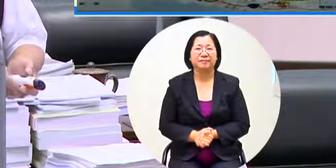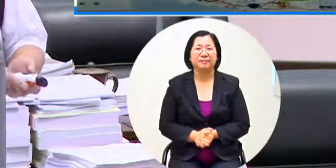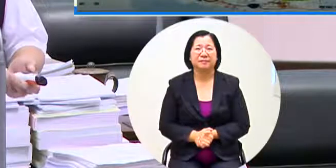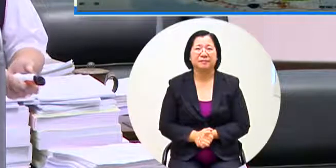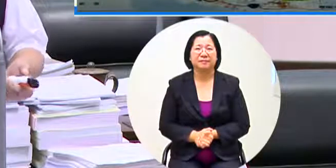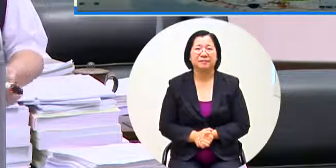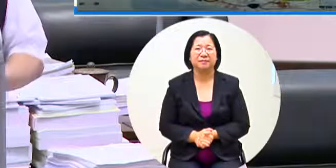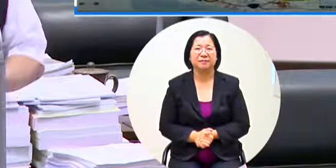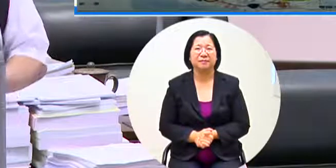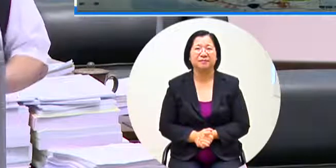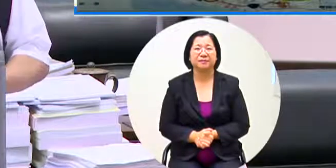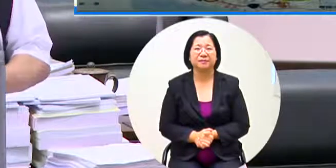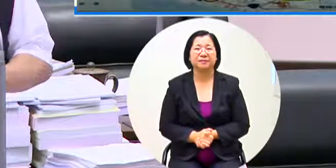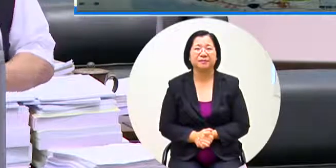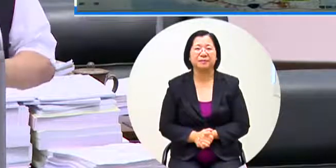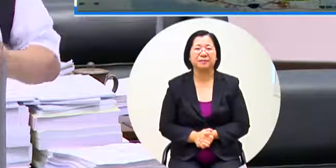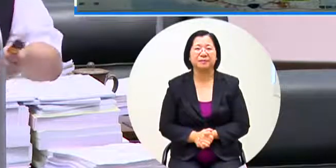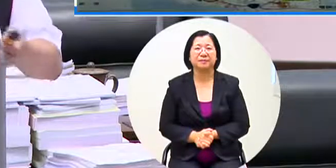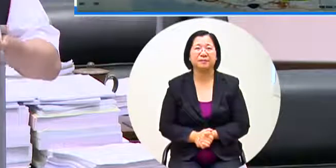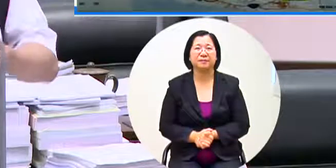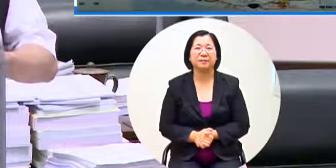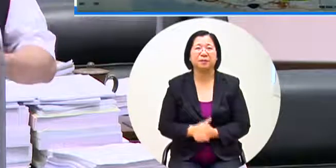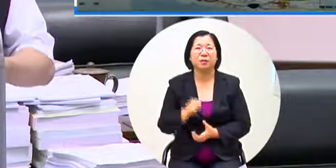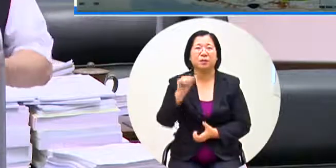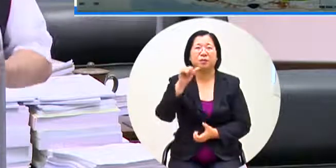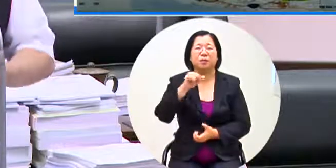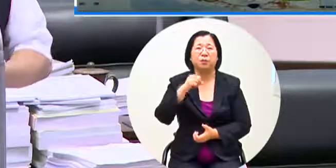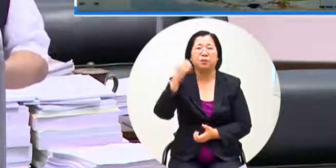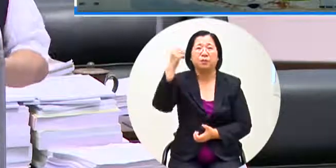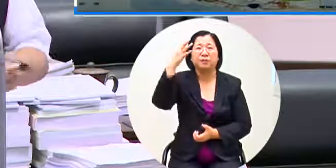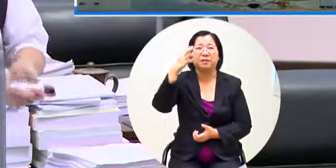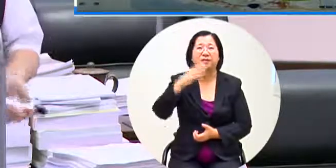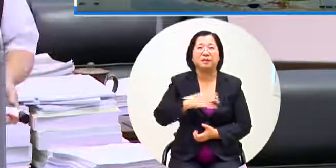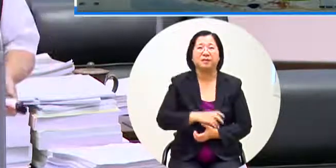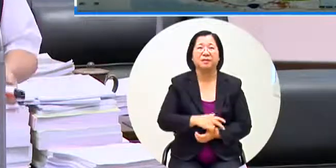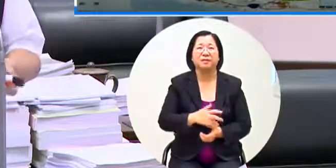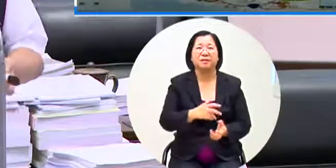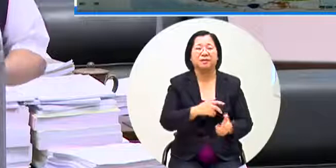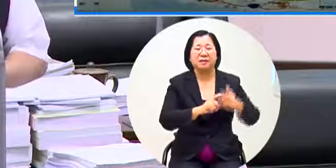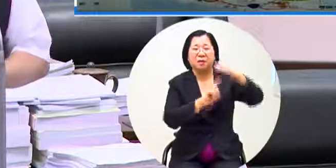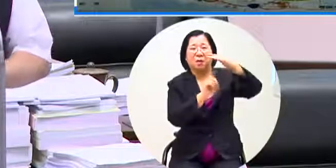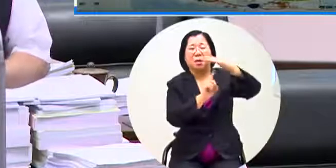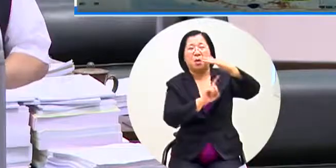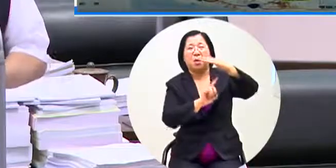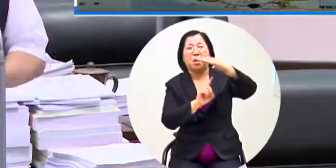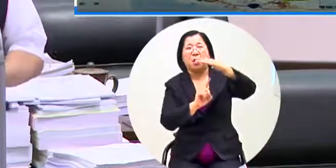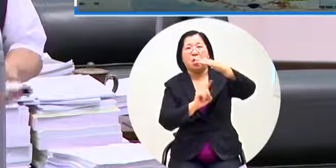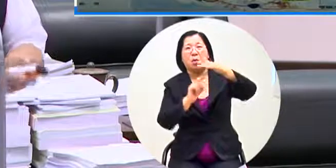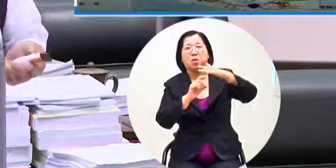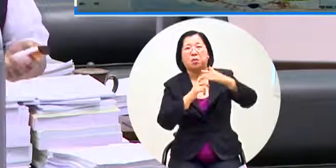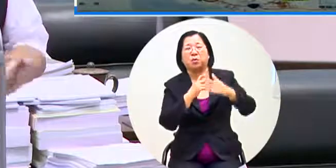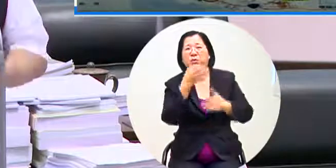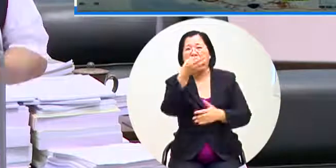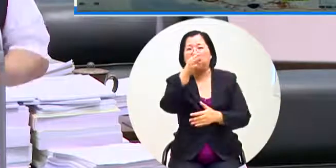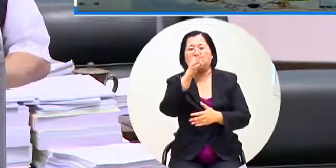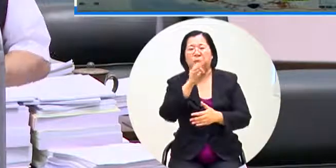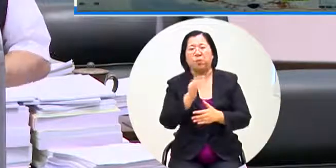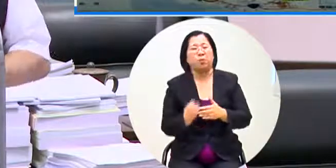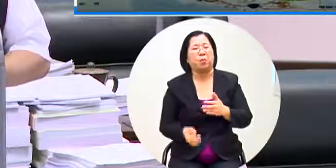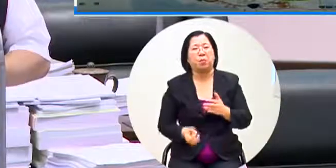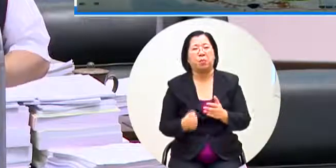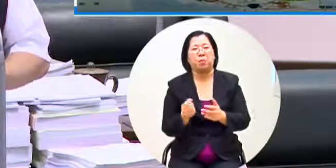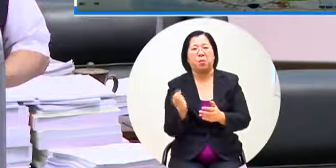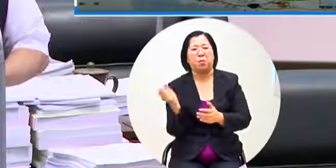五羊高架，比五羊高架迄高速公路、塔高速公路费用我搁较悬，啊，所以讲开